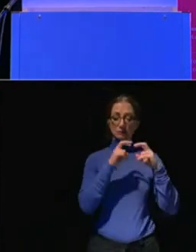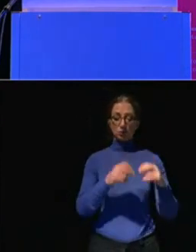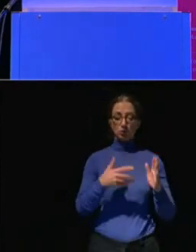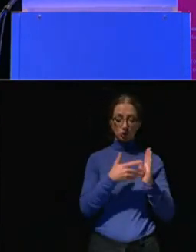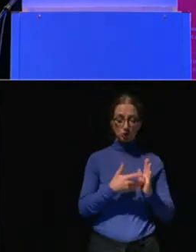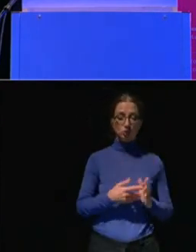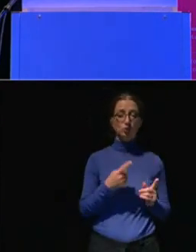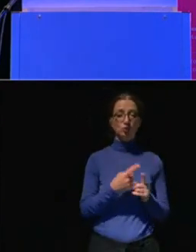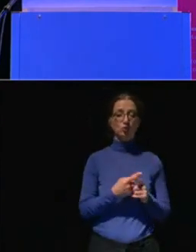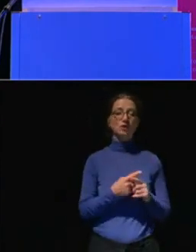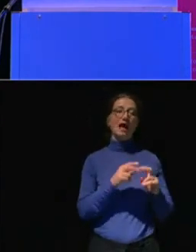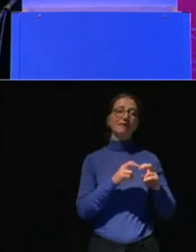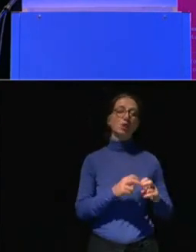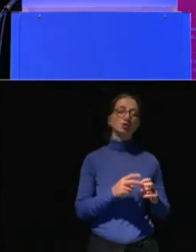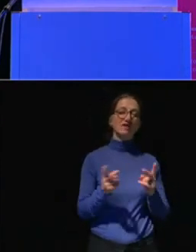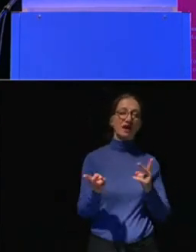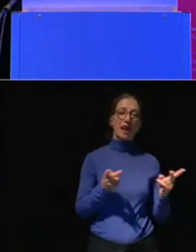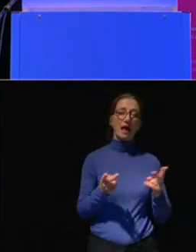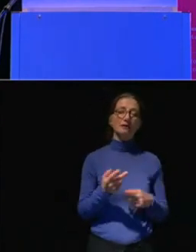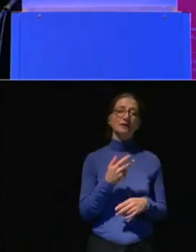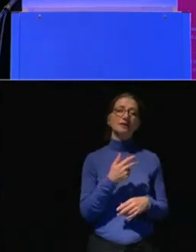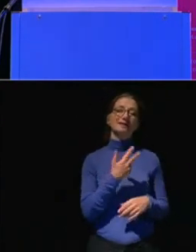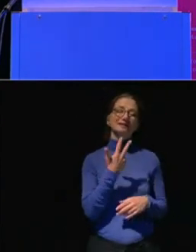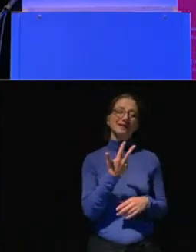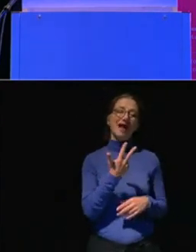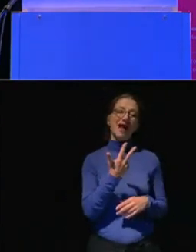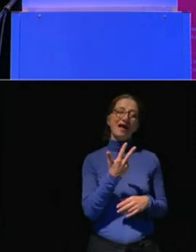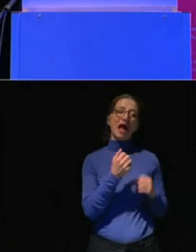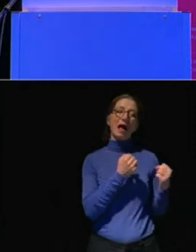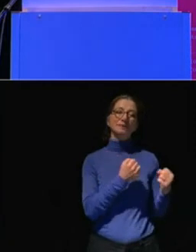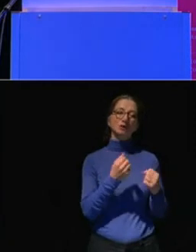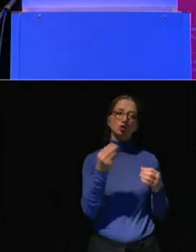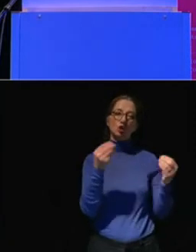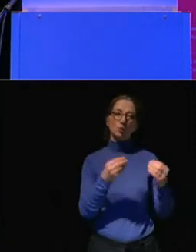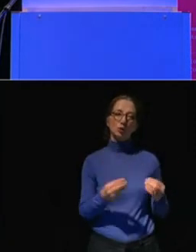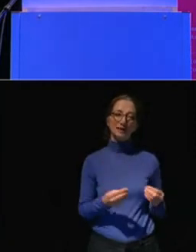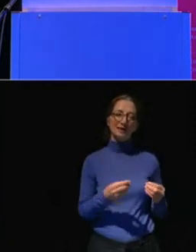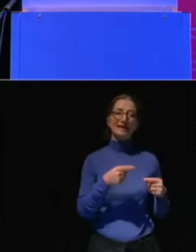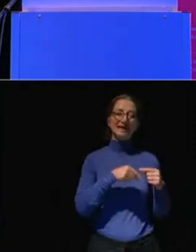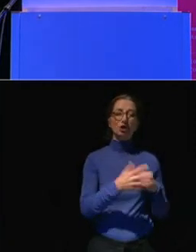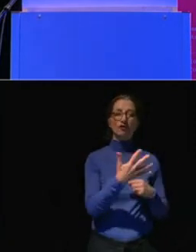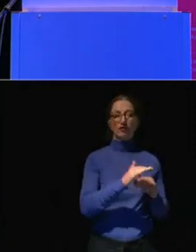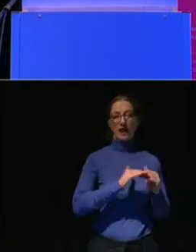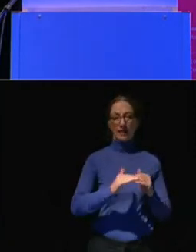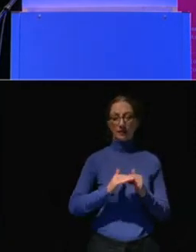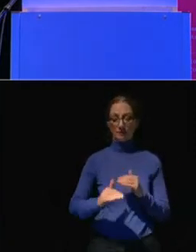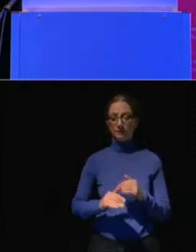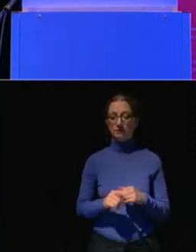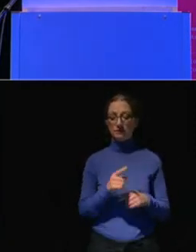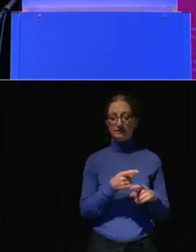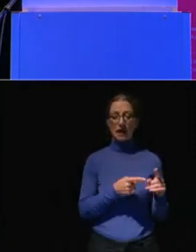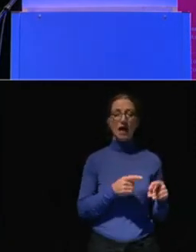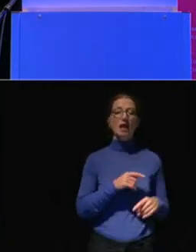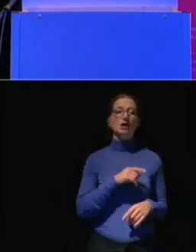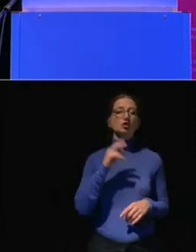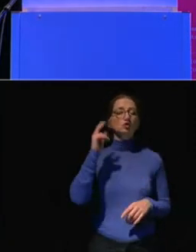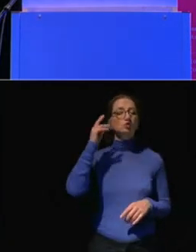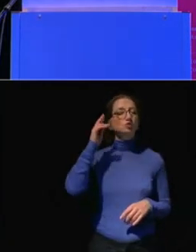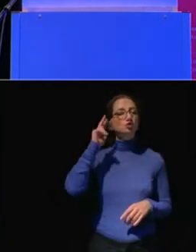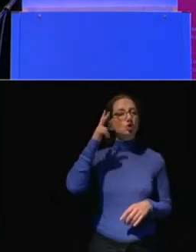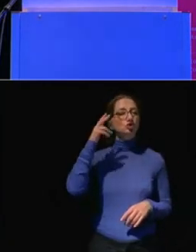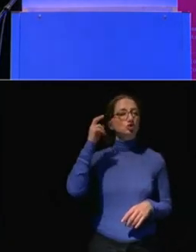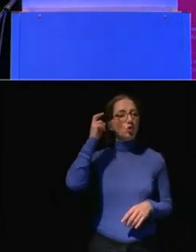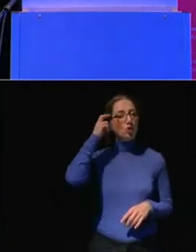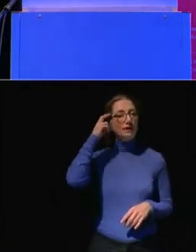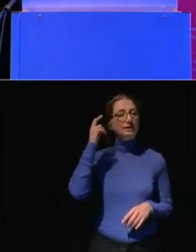der 3 sozialen Absicherungskomponenten in den 5 ausgewählten Ländern. Dieser Teil wurde von der Soziologin Melissa